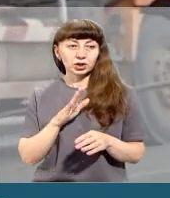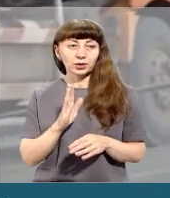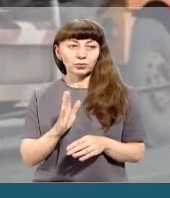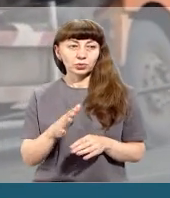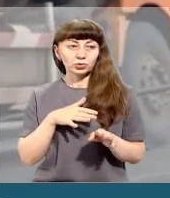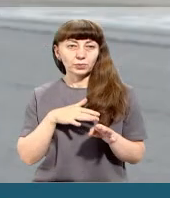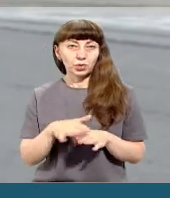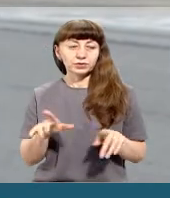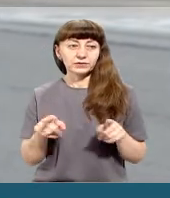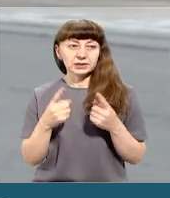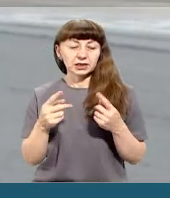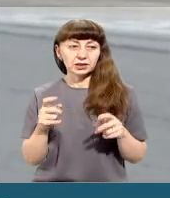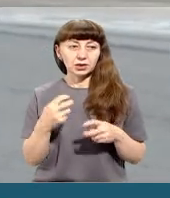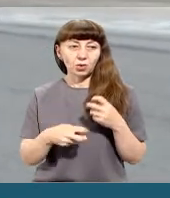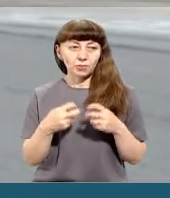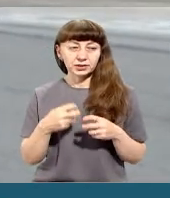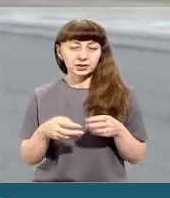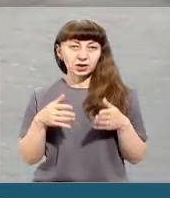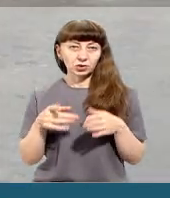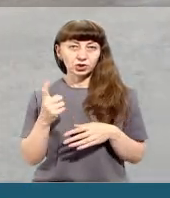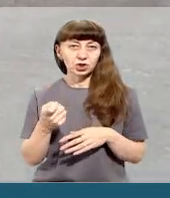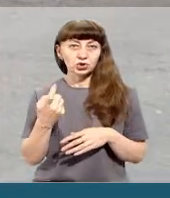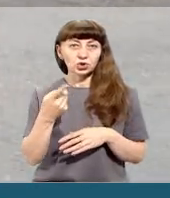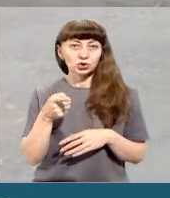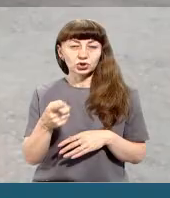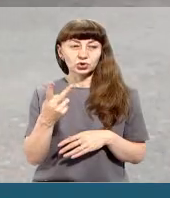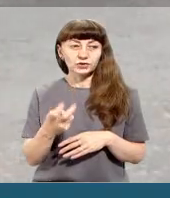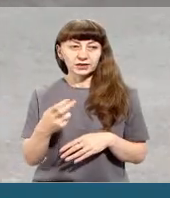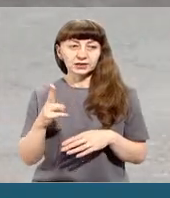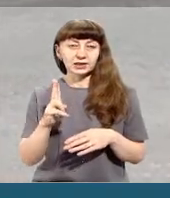миллиард теңгеден астам қаржы бөлінген. Дәуренбек Әбдібек, Қыдырәлі Ахметбеков, Қостанай телеарнасы.